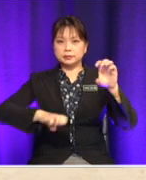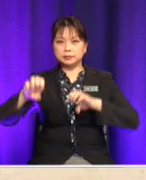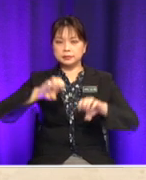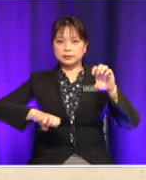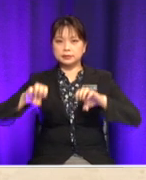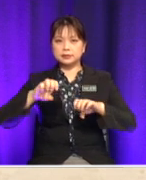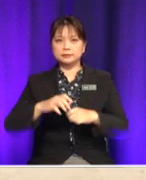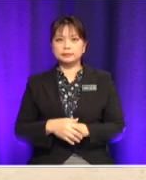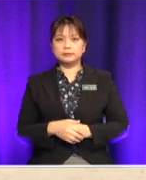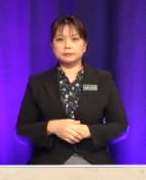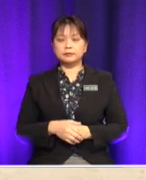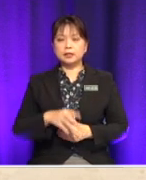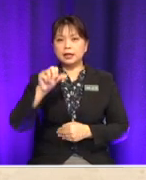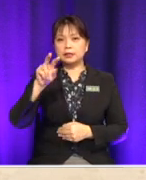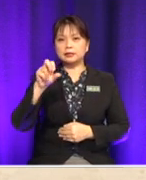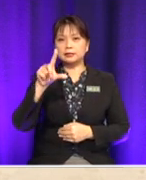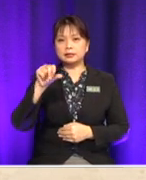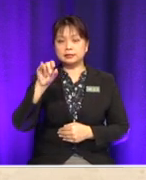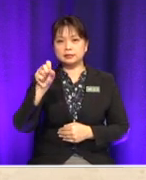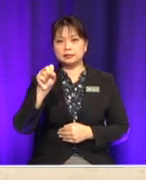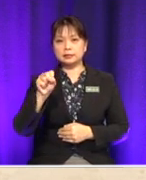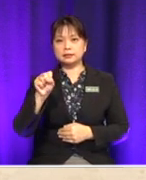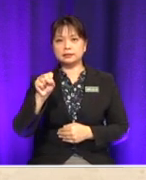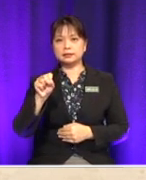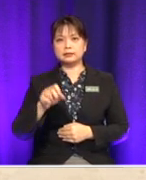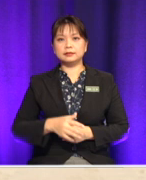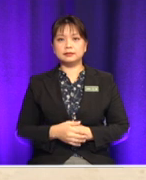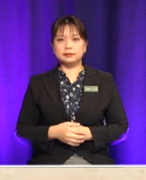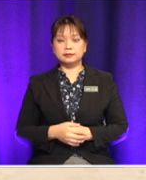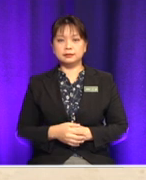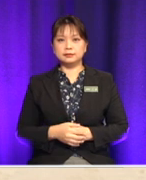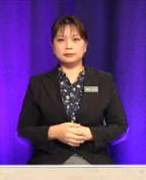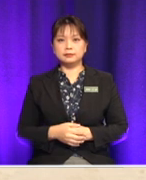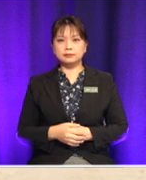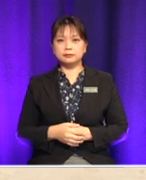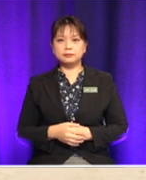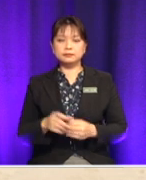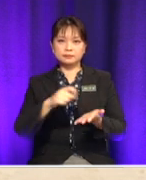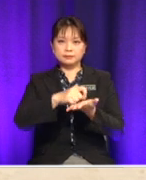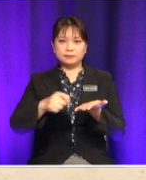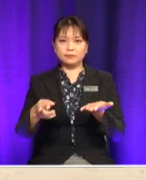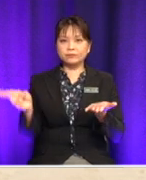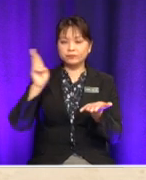menganalisis dan menginterpretasi data dan menulis laporan